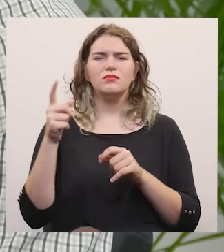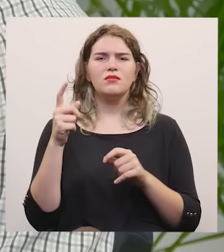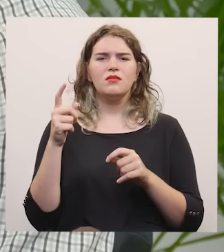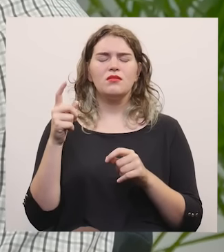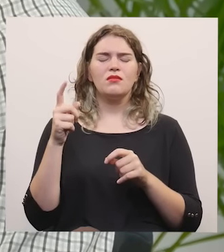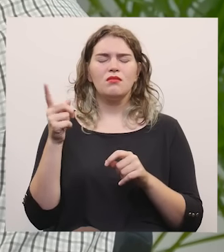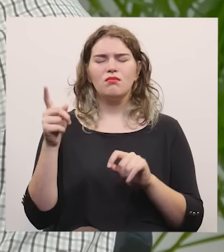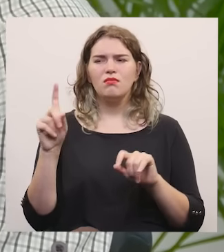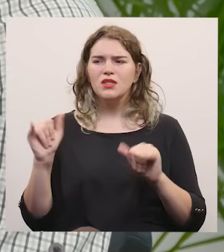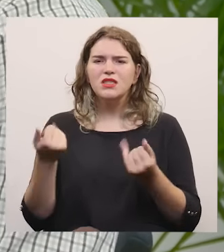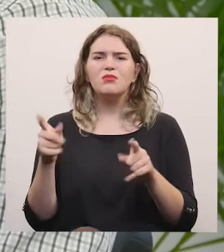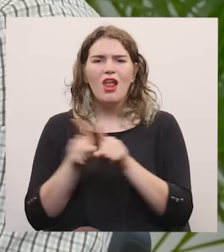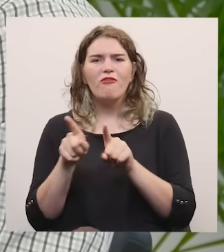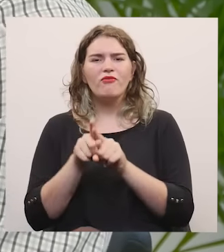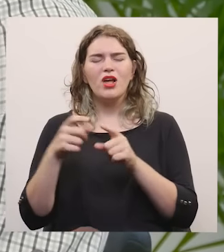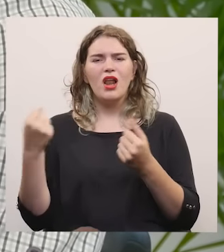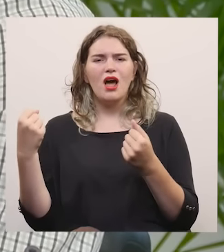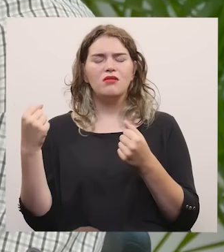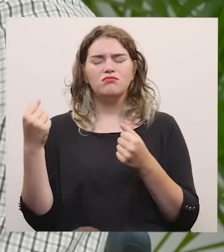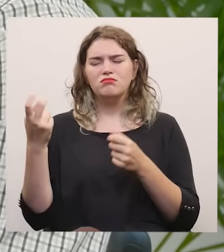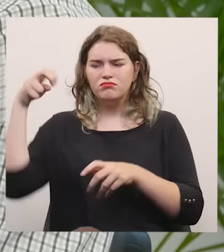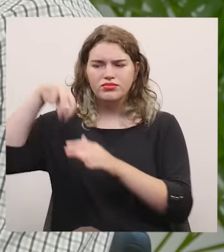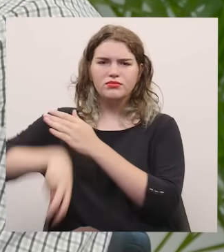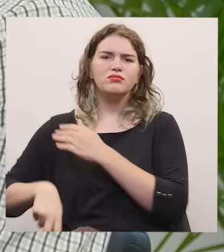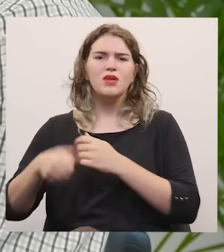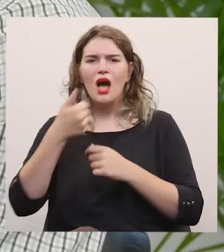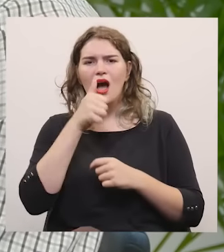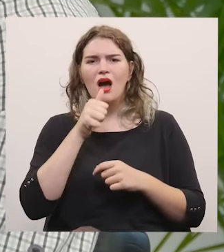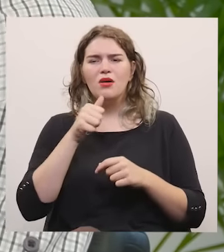și mi-e teamă să spun. Adică acum, în situația asta,